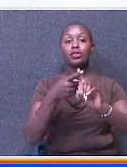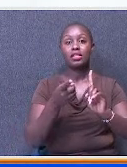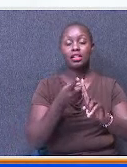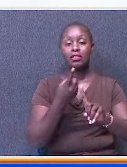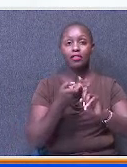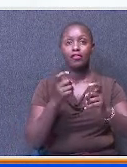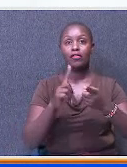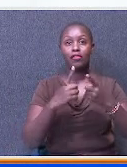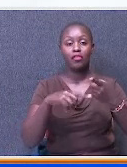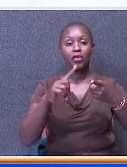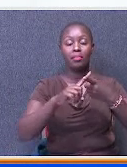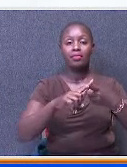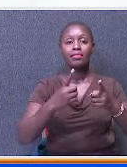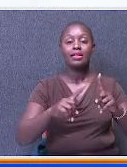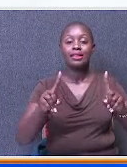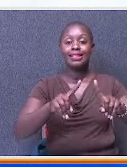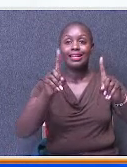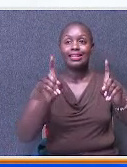na sampuli